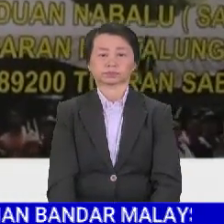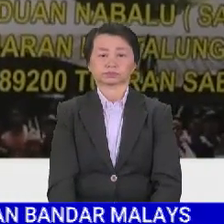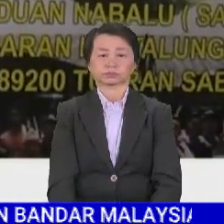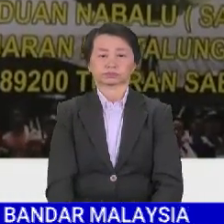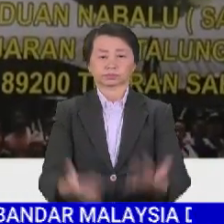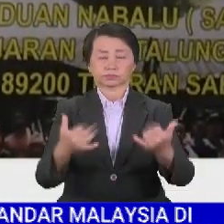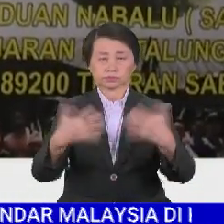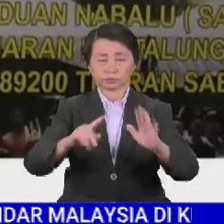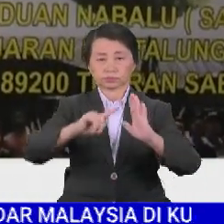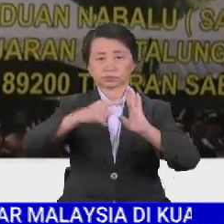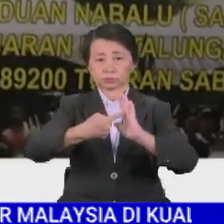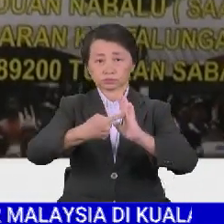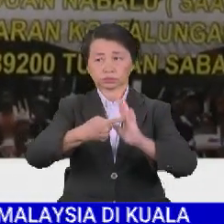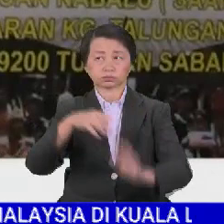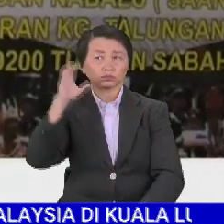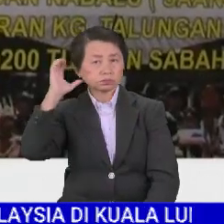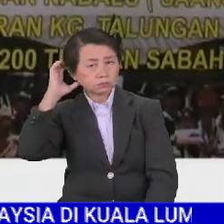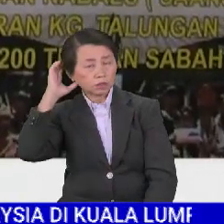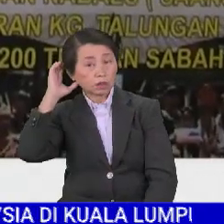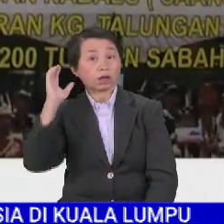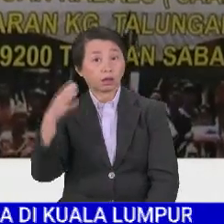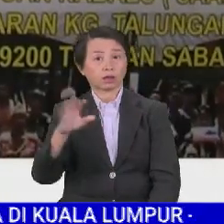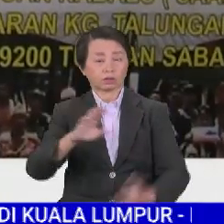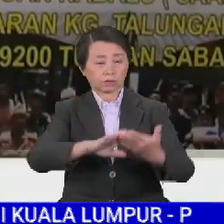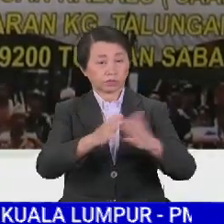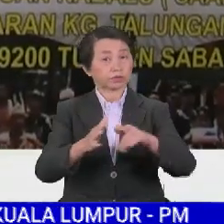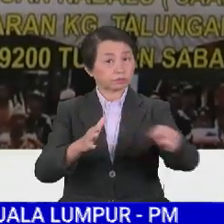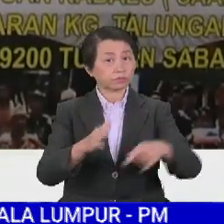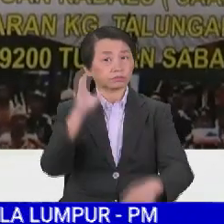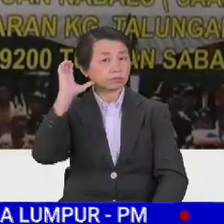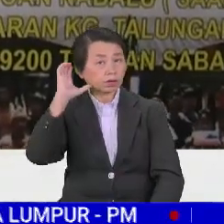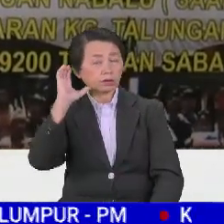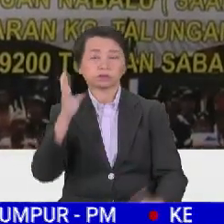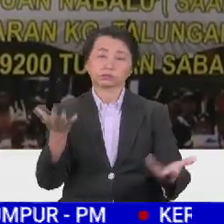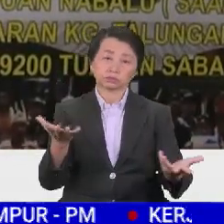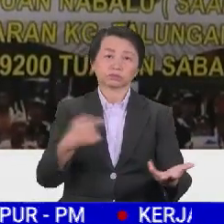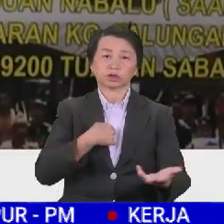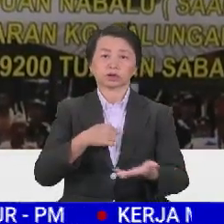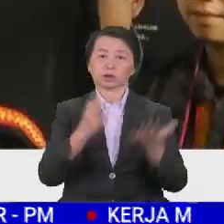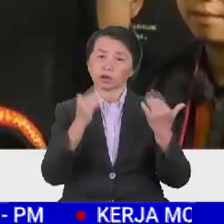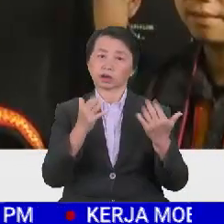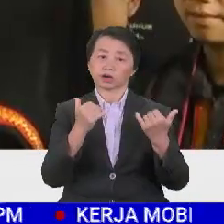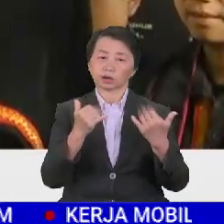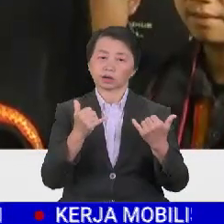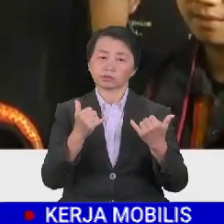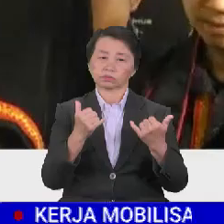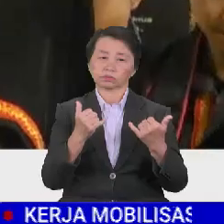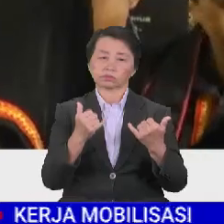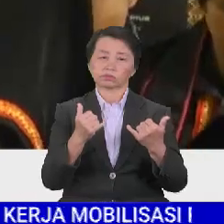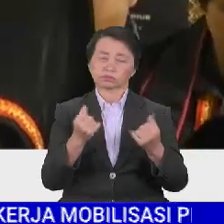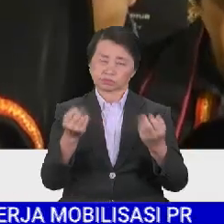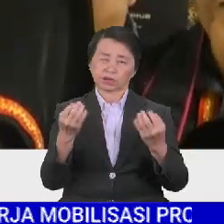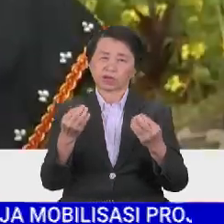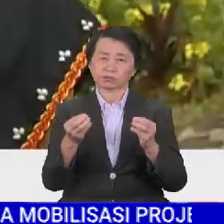sudah mulai didengari lah oleh komuniti. So saya harap ia akan semakin